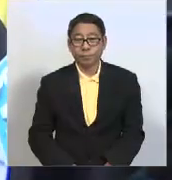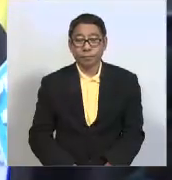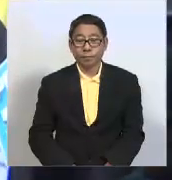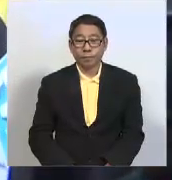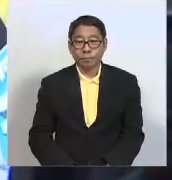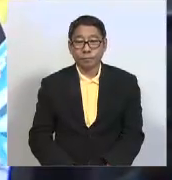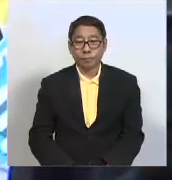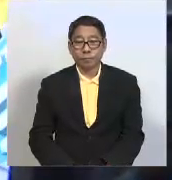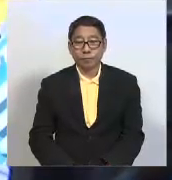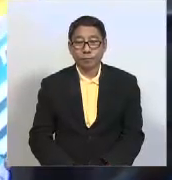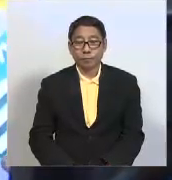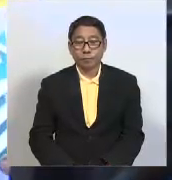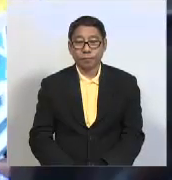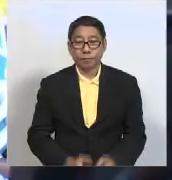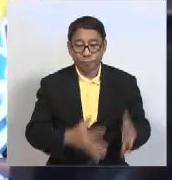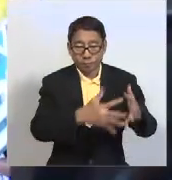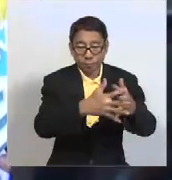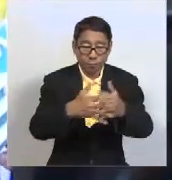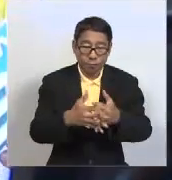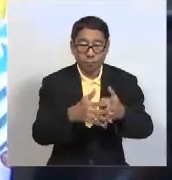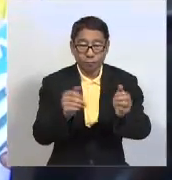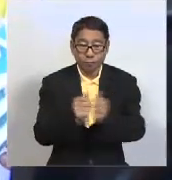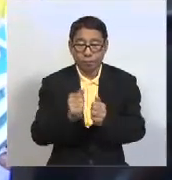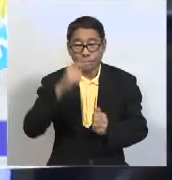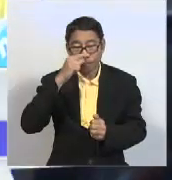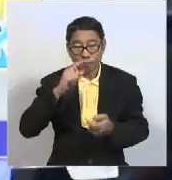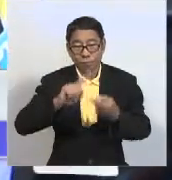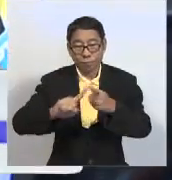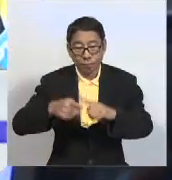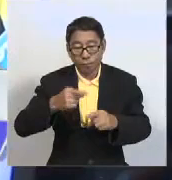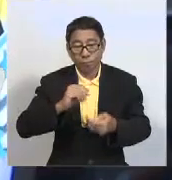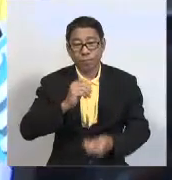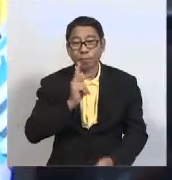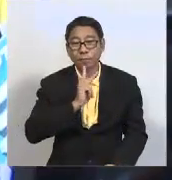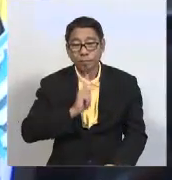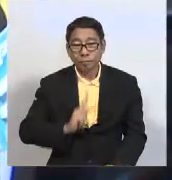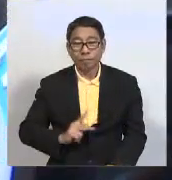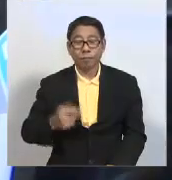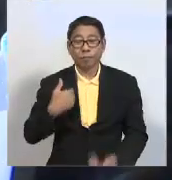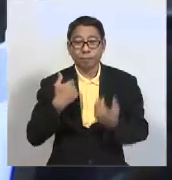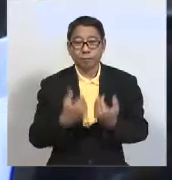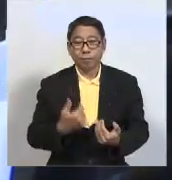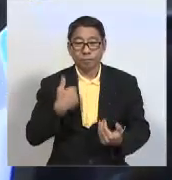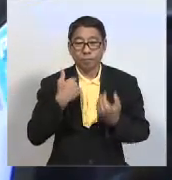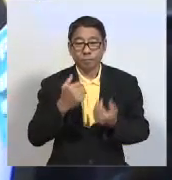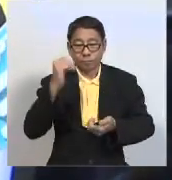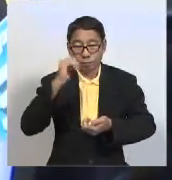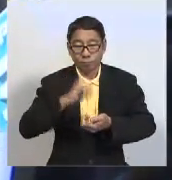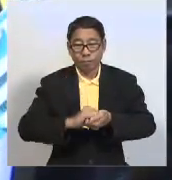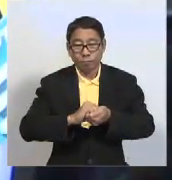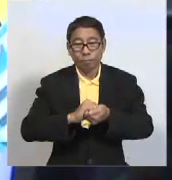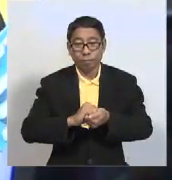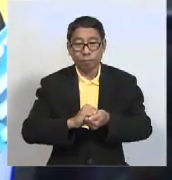เขาบอกเขาว่าอเมริกากับไทยเนี่ยเป็นมิตรเก่าแก่นะเรานี่เป็นแนวร่วมของเขาเลยนะมาตั้งแ